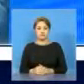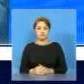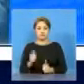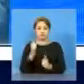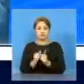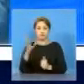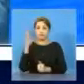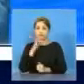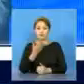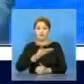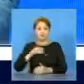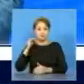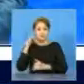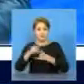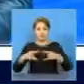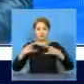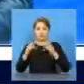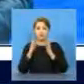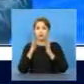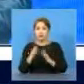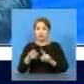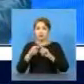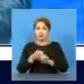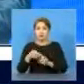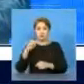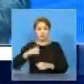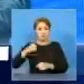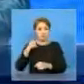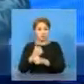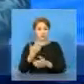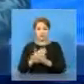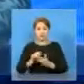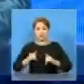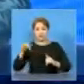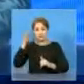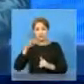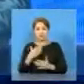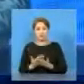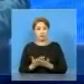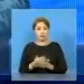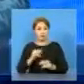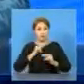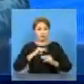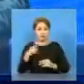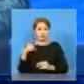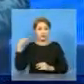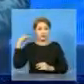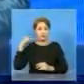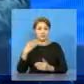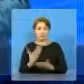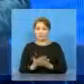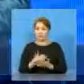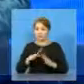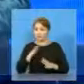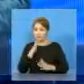Каждый успех нашей страны напрямую связан с именем Елбасы. Развитие регионов Казахстана – результат созидательного труда первого президента. В